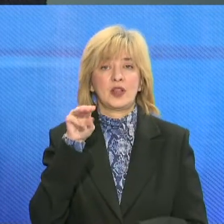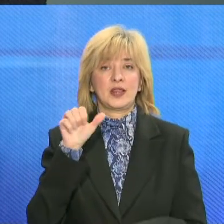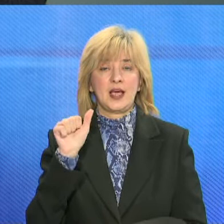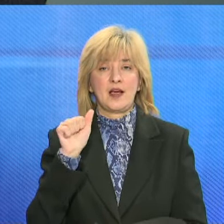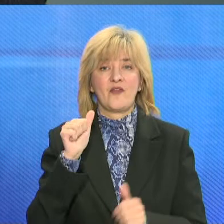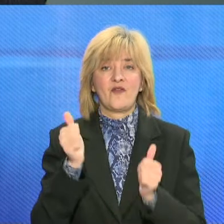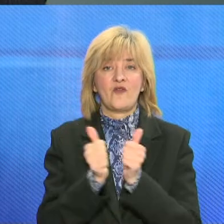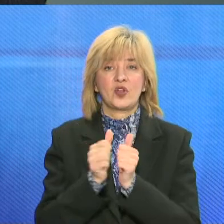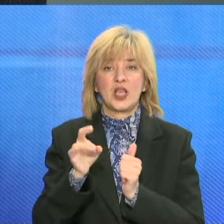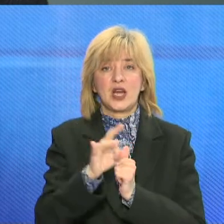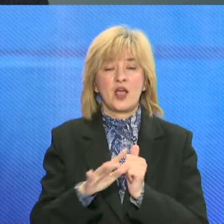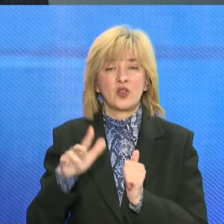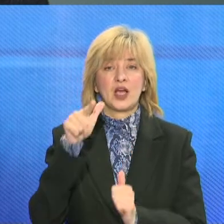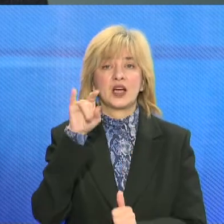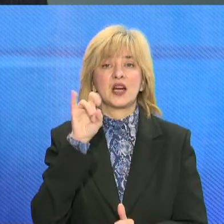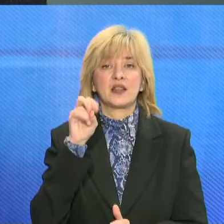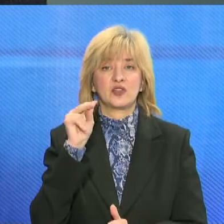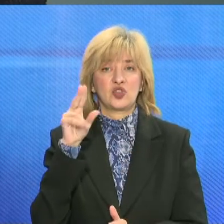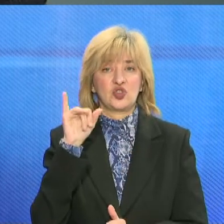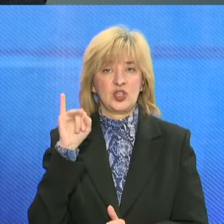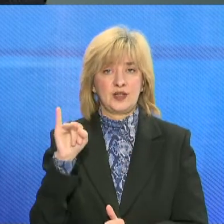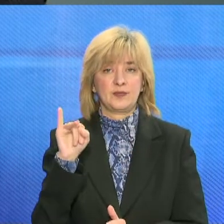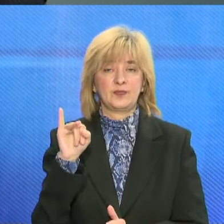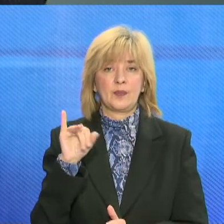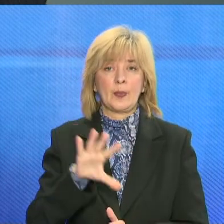возле нового микрорайона Грандич, это бывший